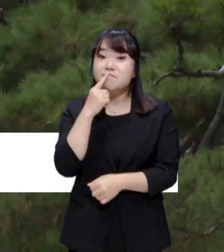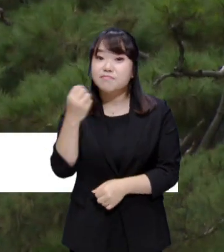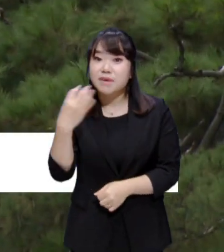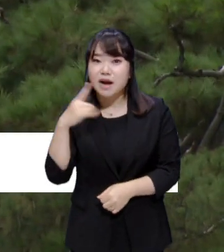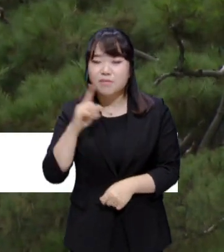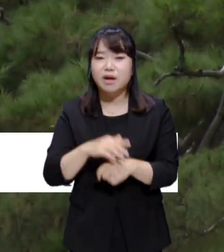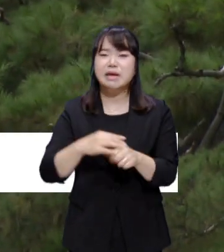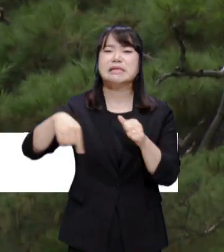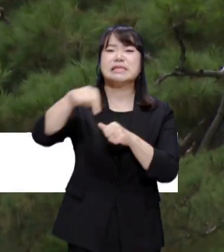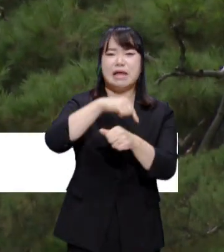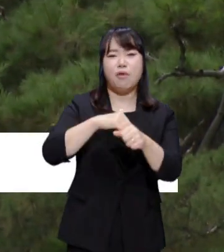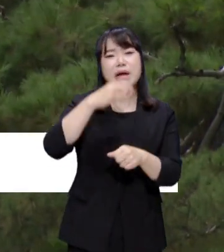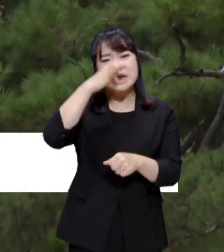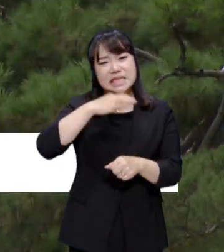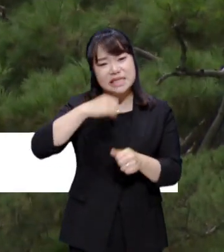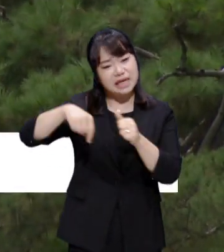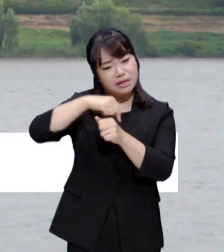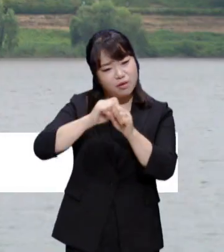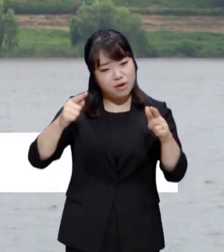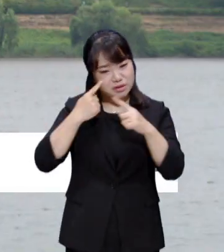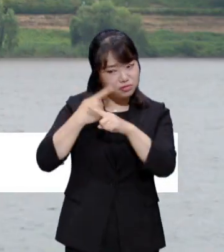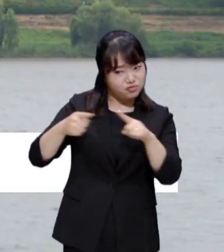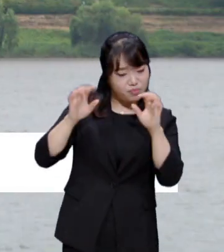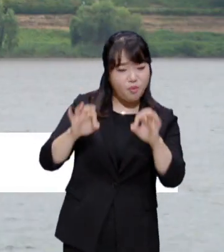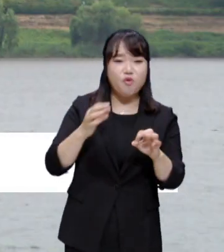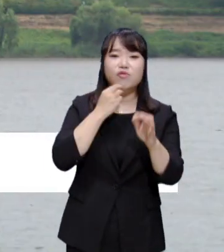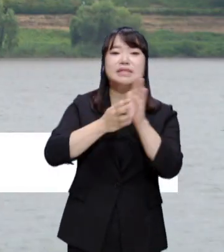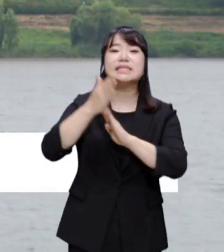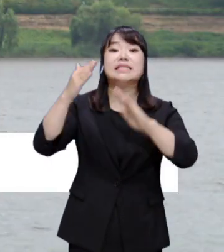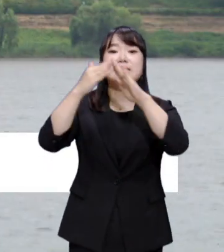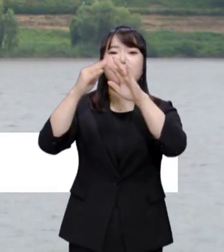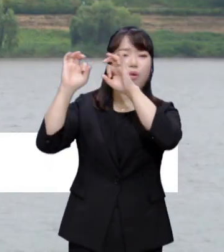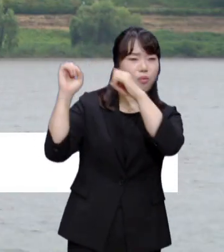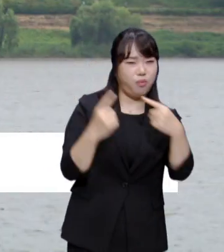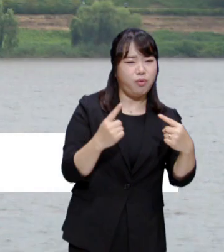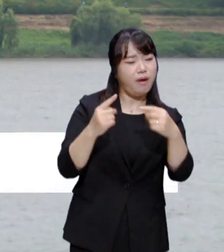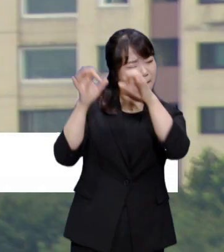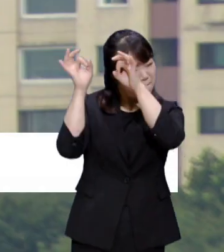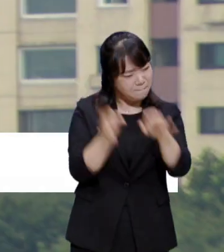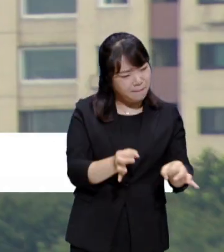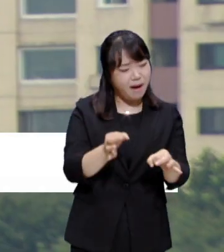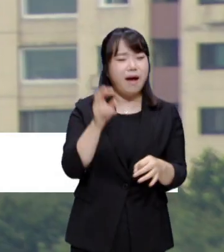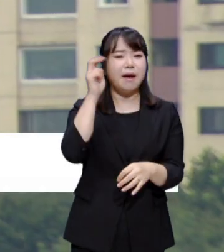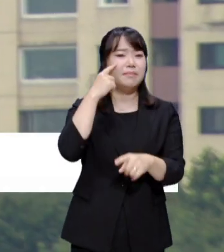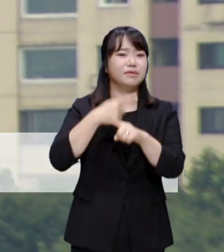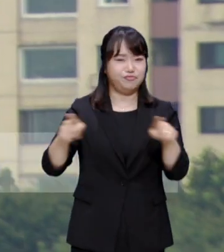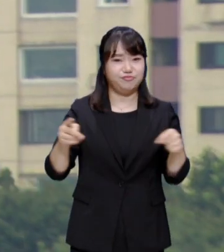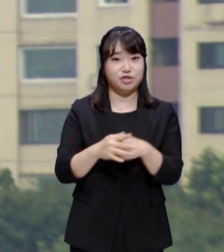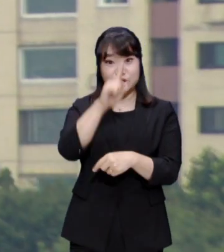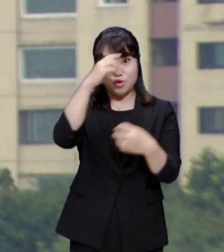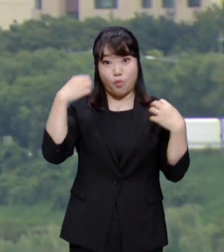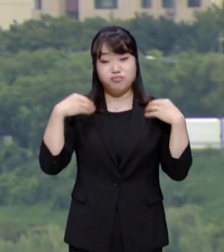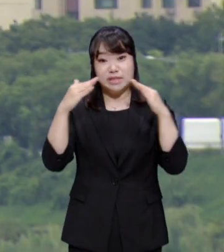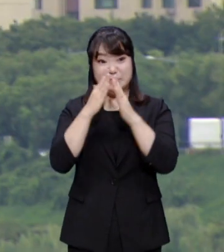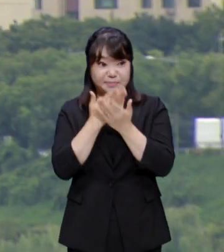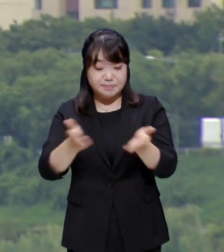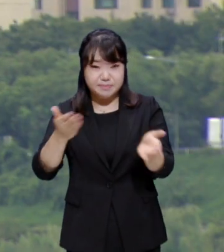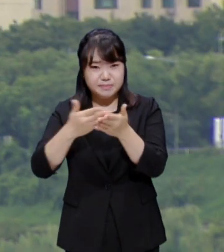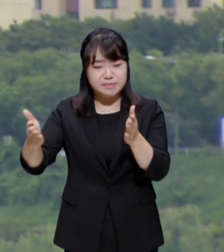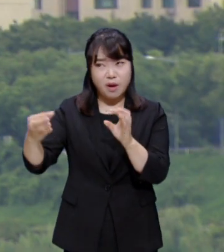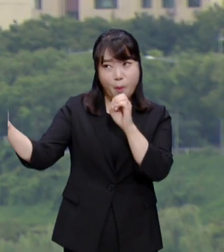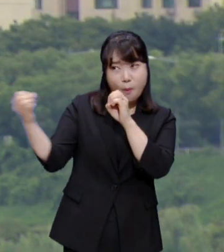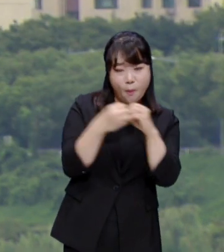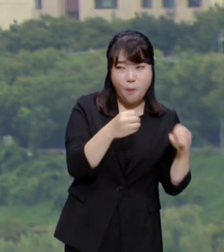환율 등 여러 요인에서 서울의 집값이 더 떨어질 수 있다고 밝혔습니다. 다만 정부의 주택 공급 계획이 어느